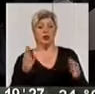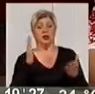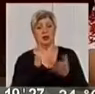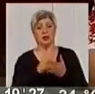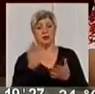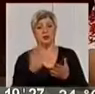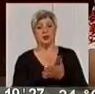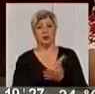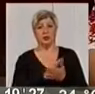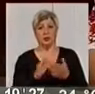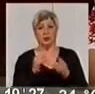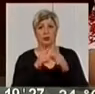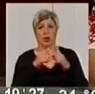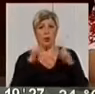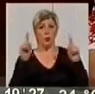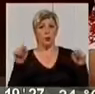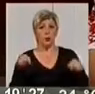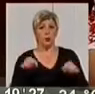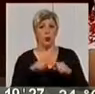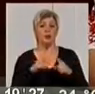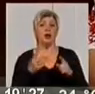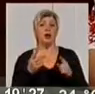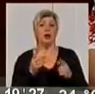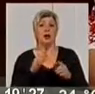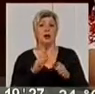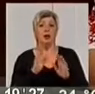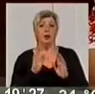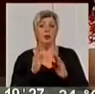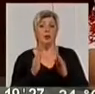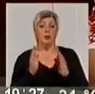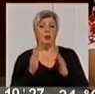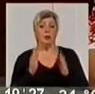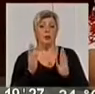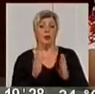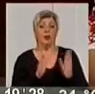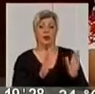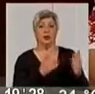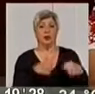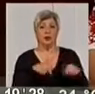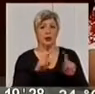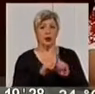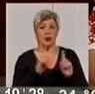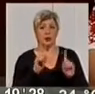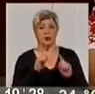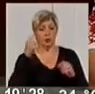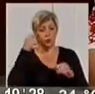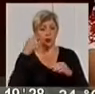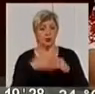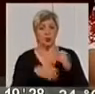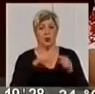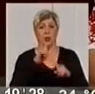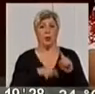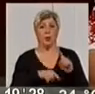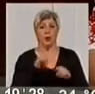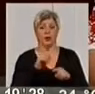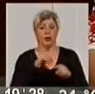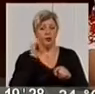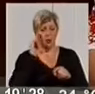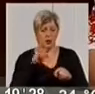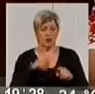Тому порядок такий. Для того, щоб зрозуміли батьки, і вони знають, і куди